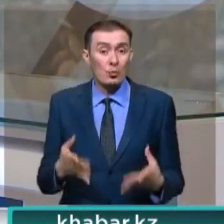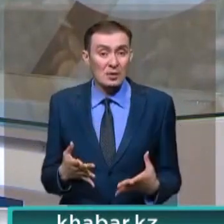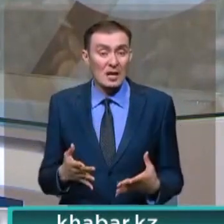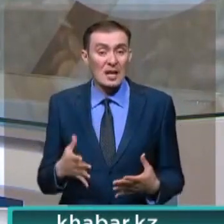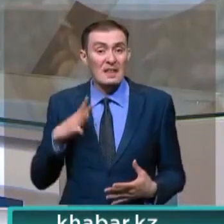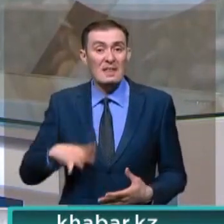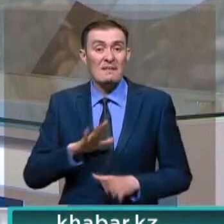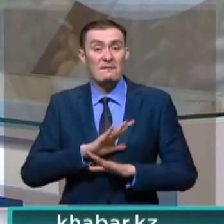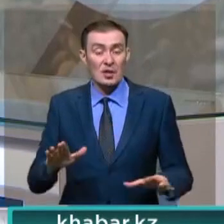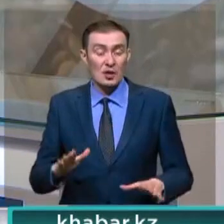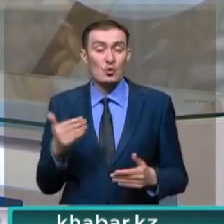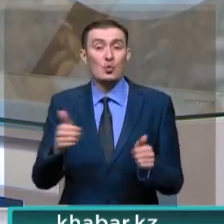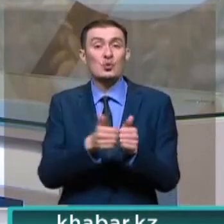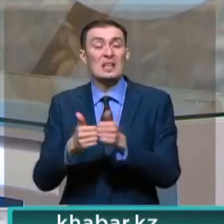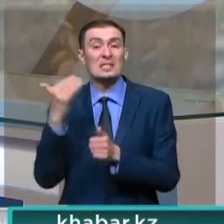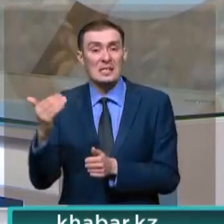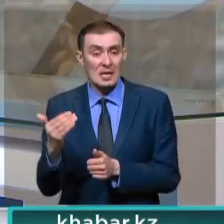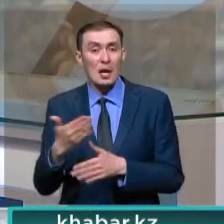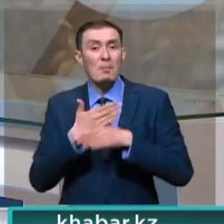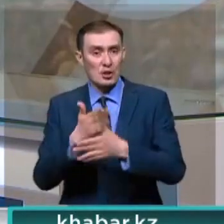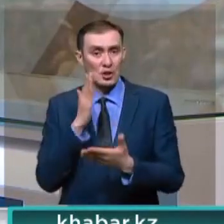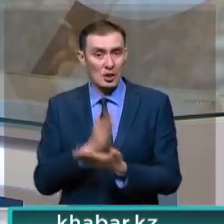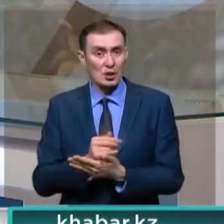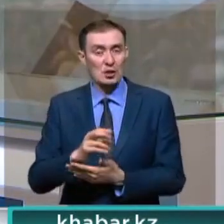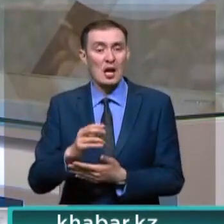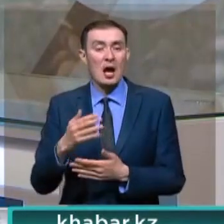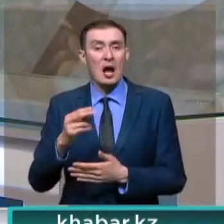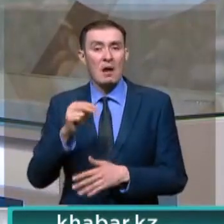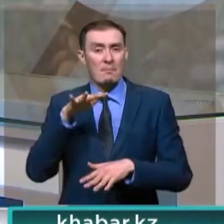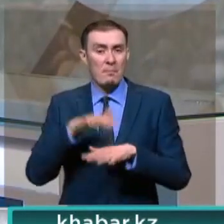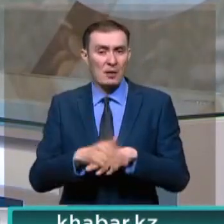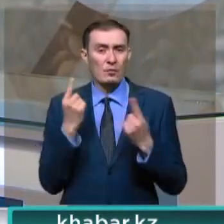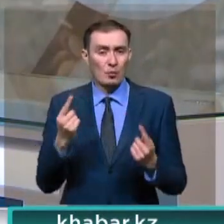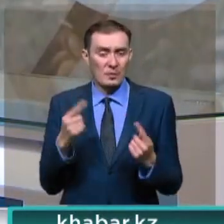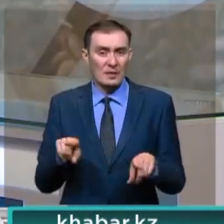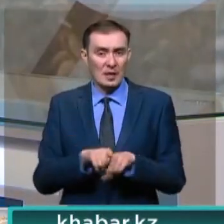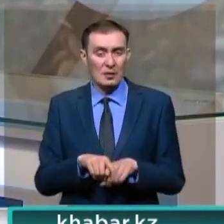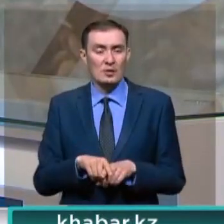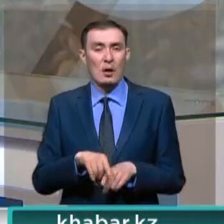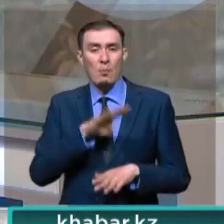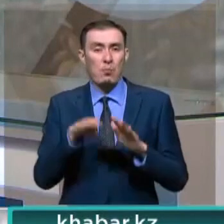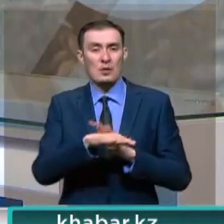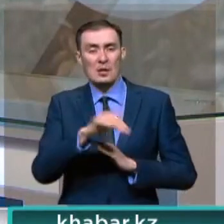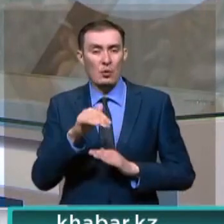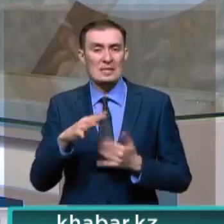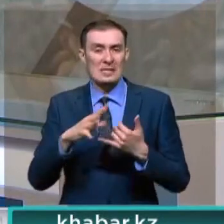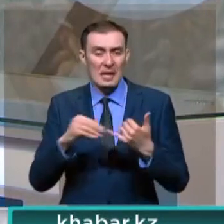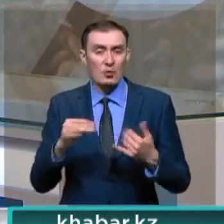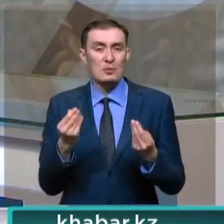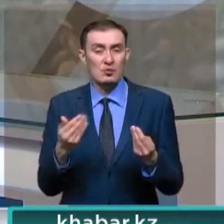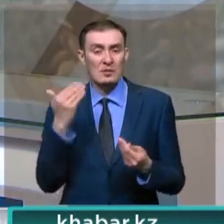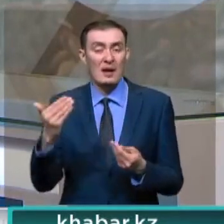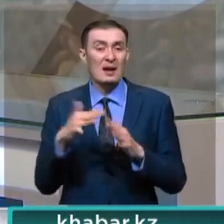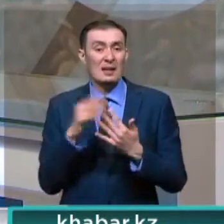не выдержать. Они считают, что у соседей крепкая поддержка со стороны агробанков. Такие фининституты берут под залог земли и